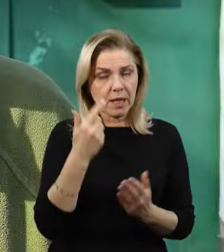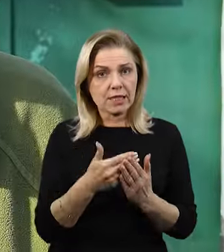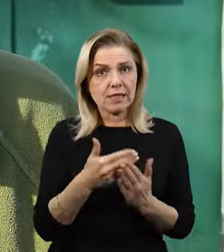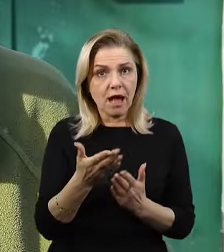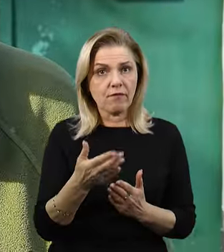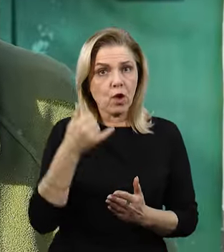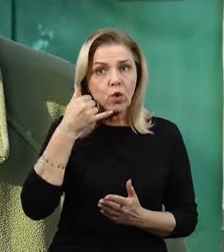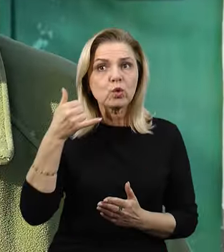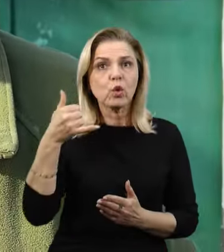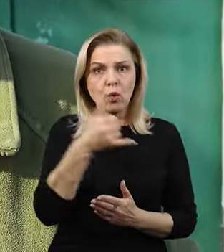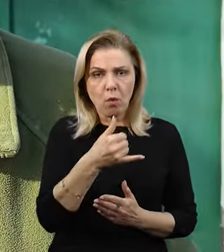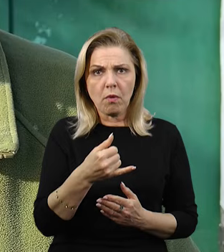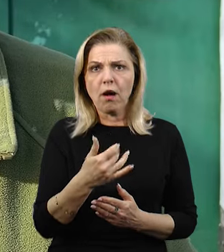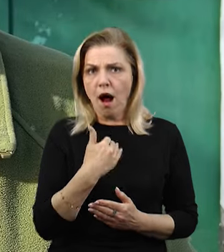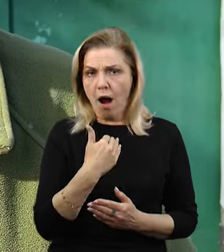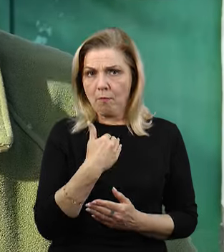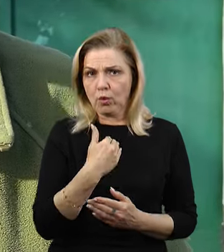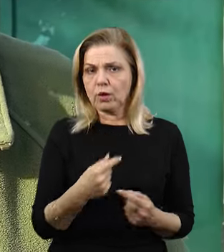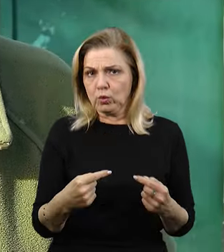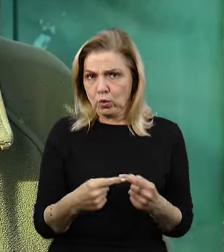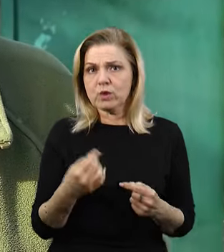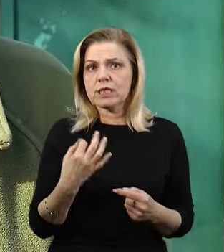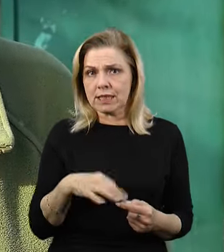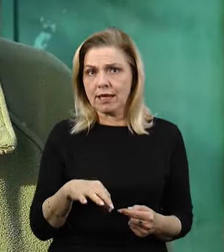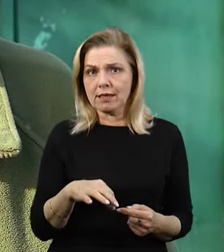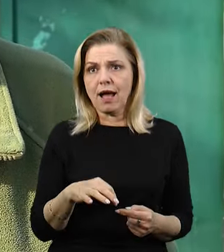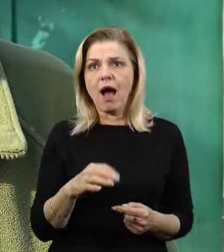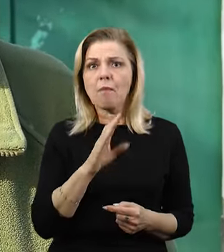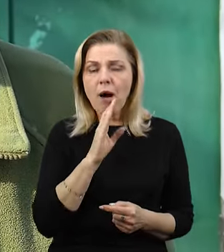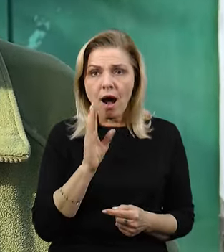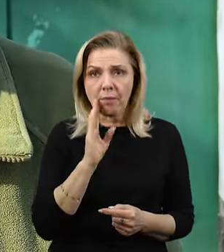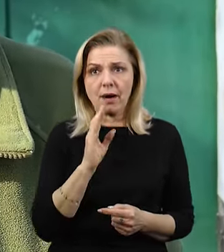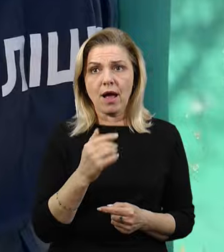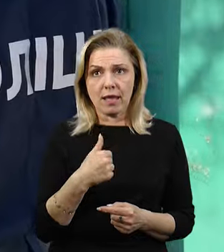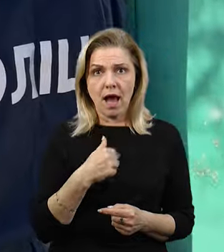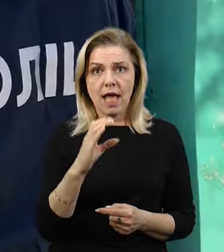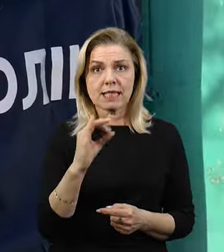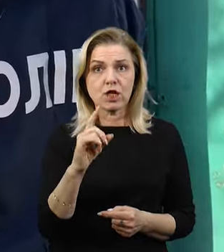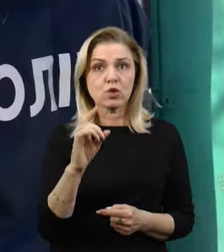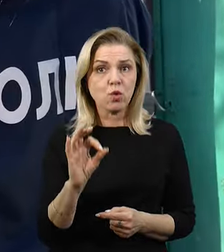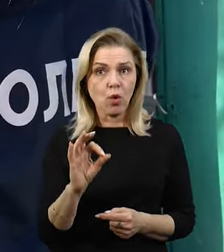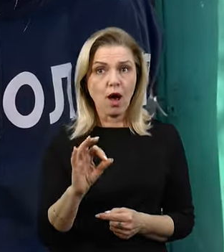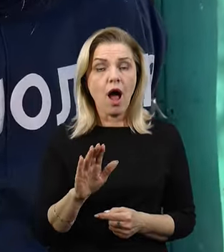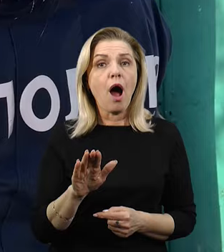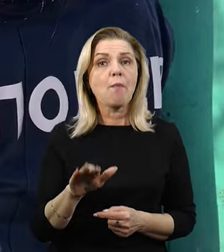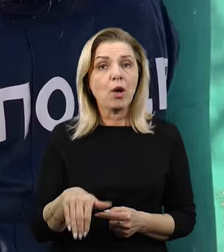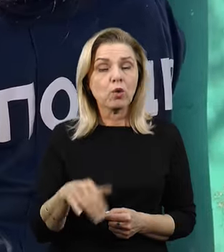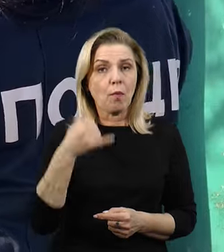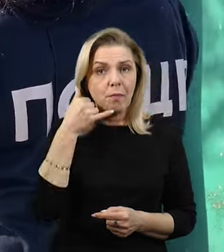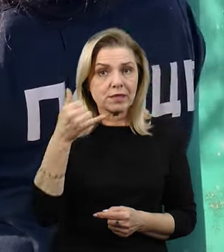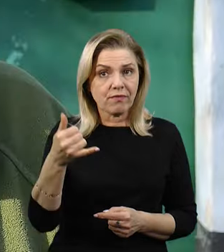як будто от голос дійсно він. Мама, говорить, я та саме в СІЗО. Потом позвонил